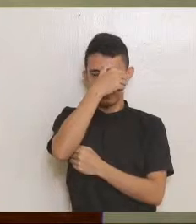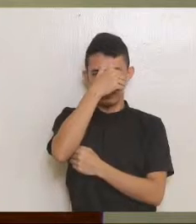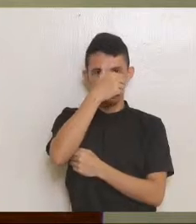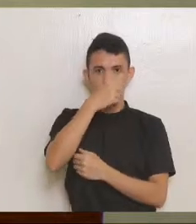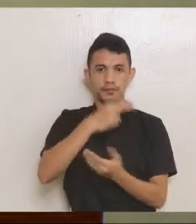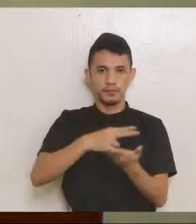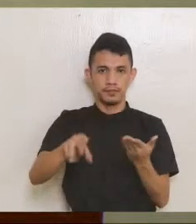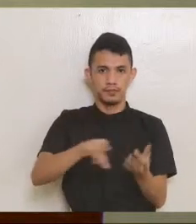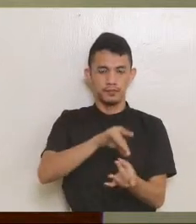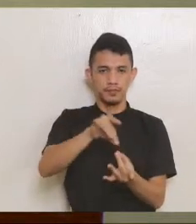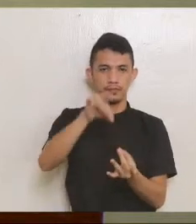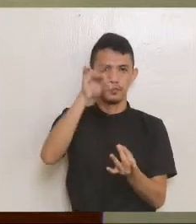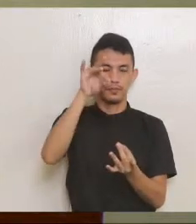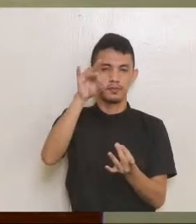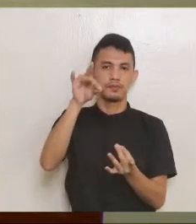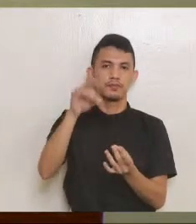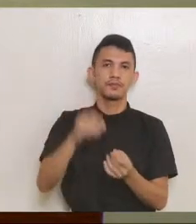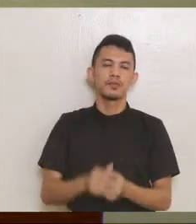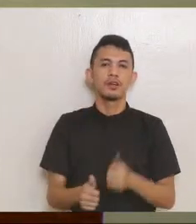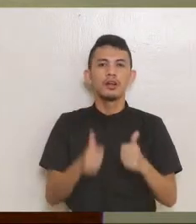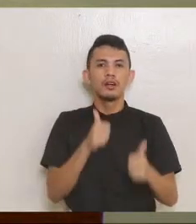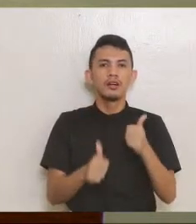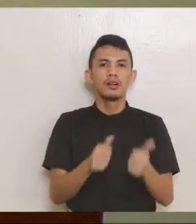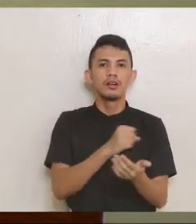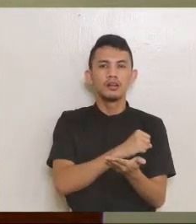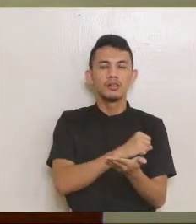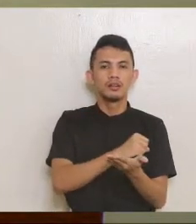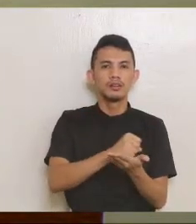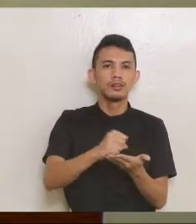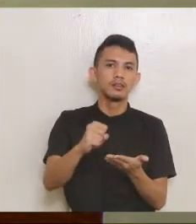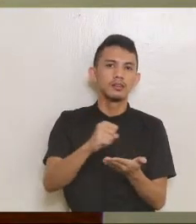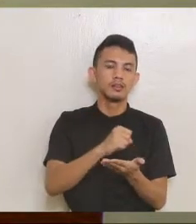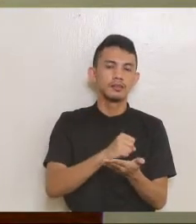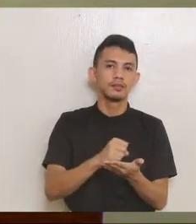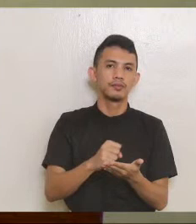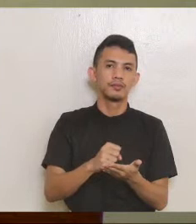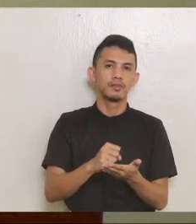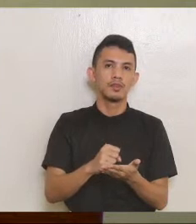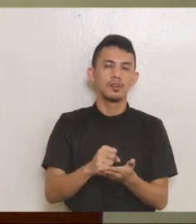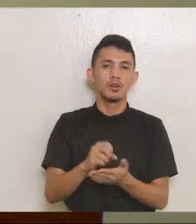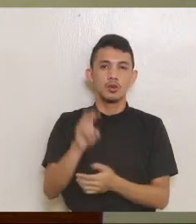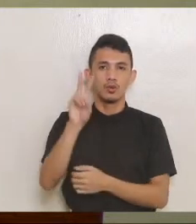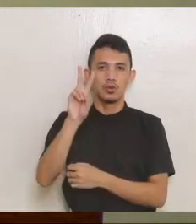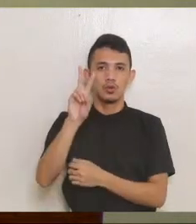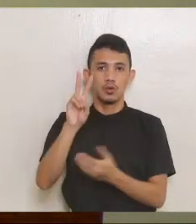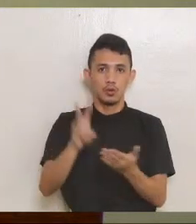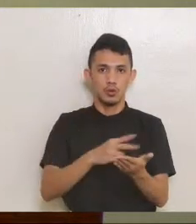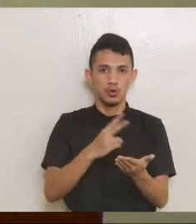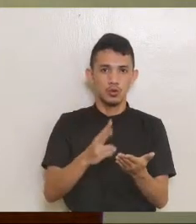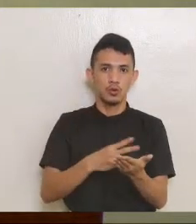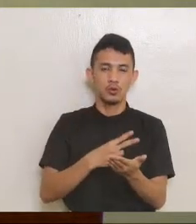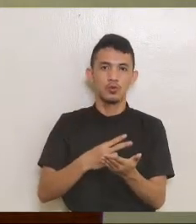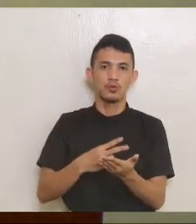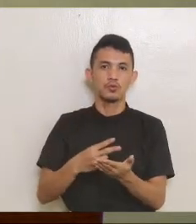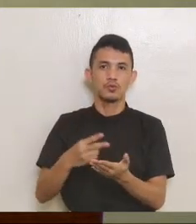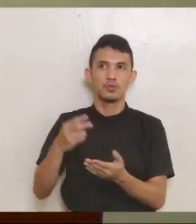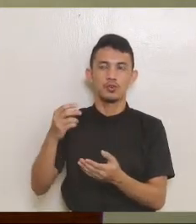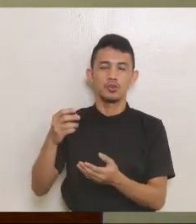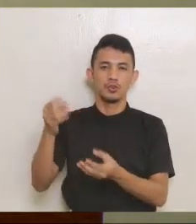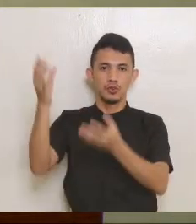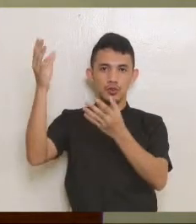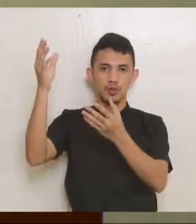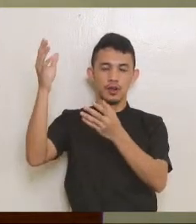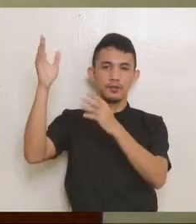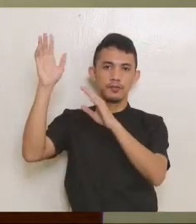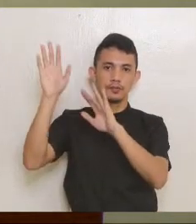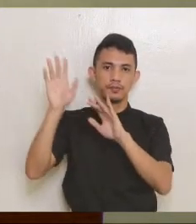St. Augustine, "Perhaps this double giving of the Holy Spirit was done in the manifestation of the